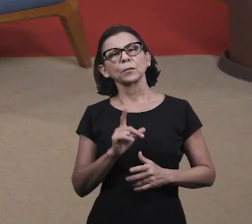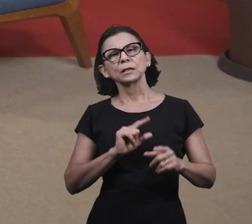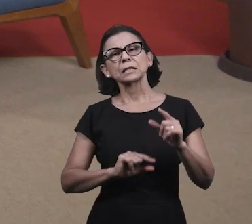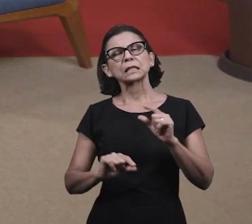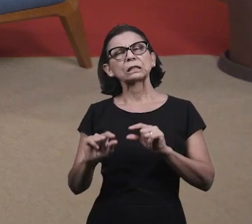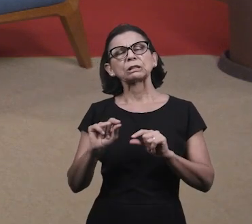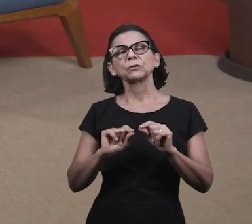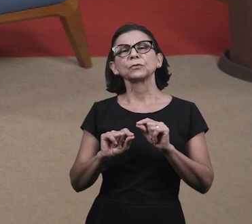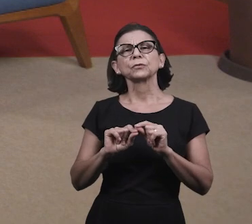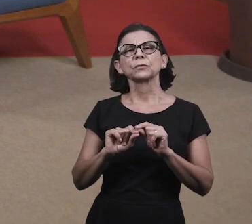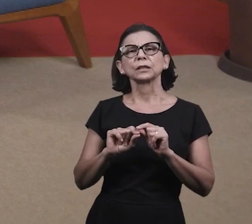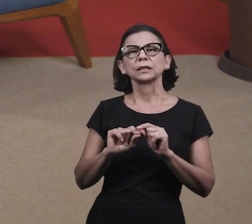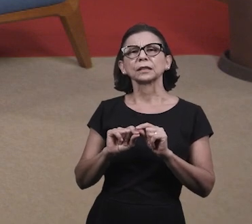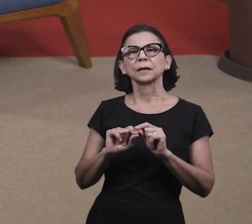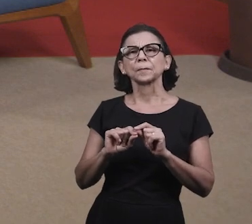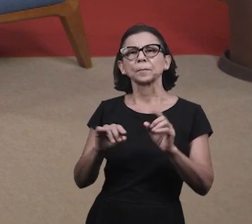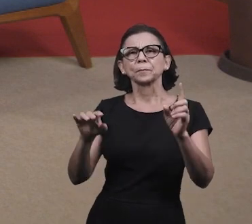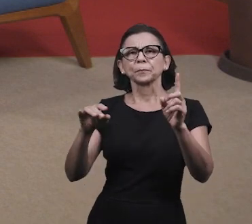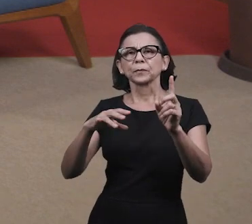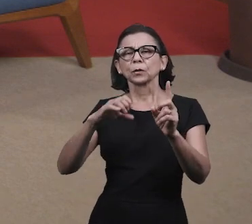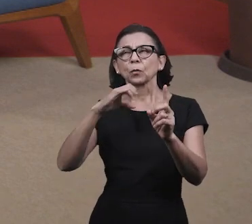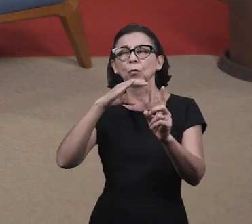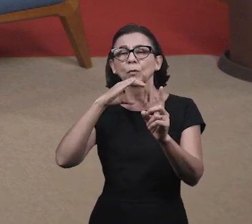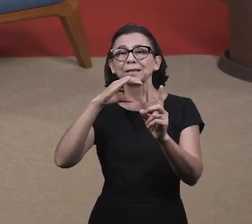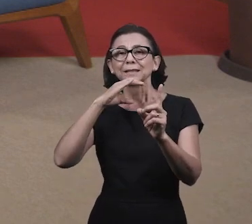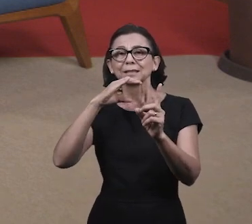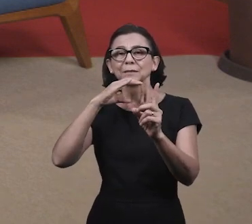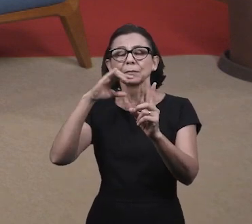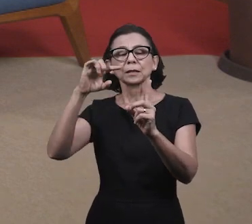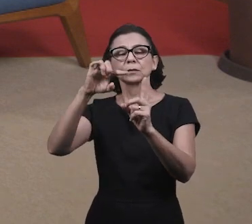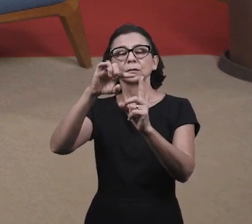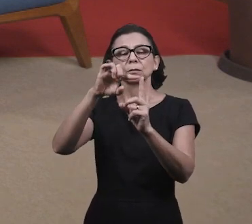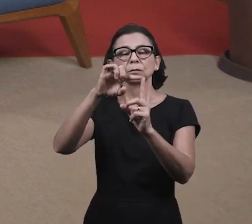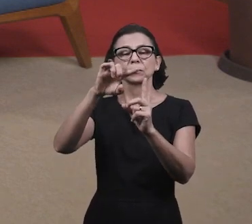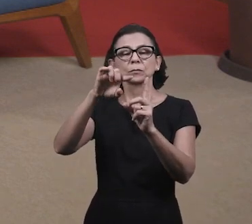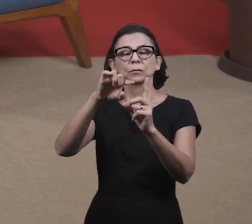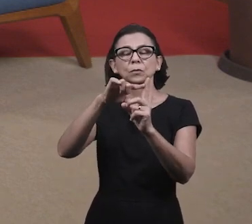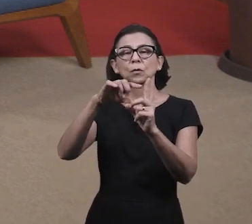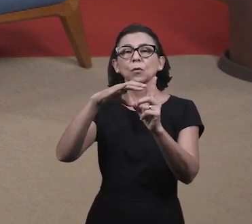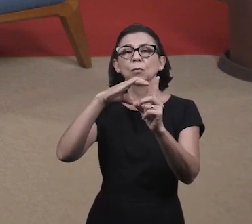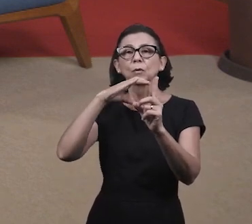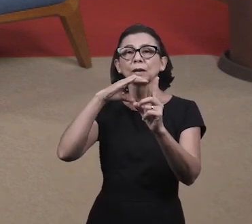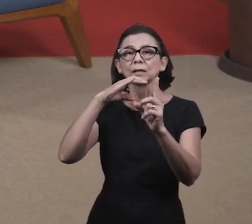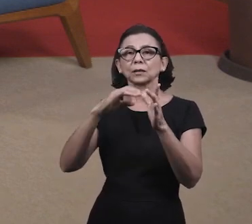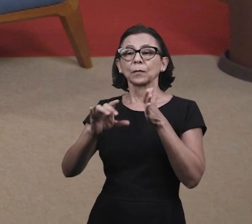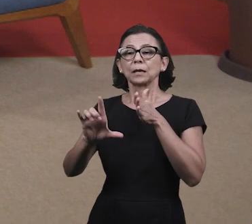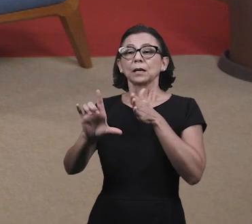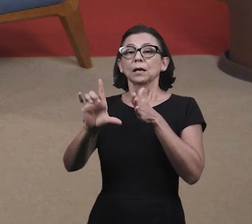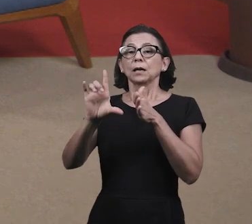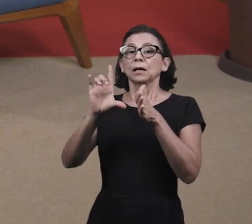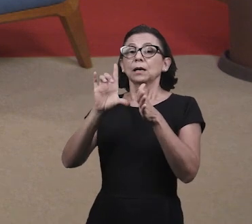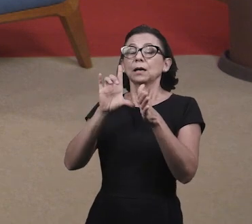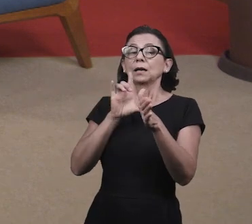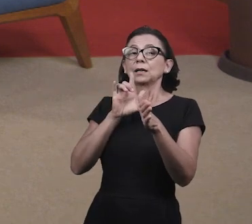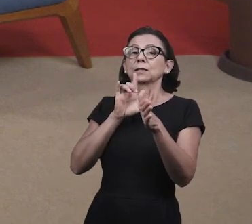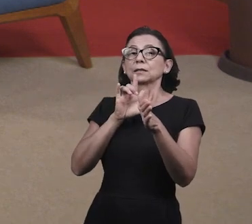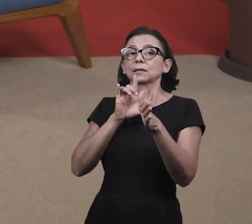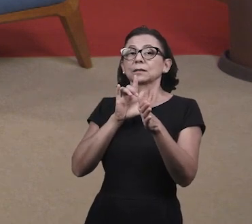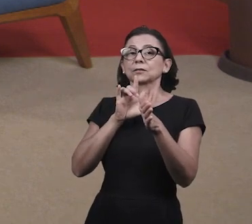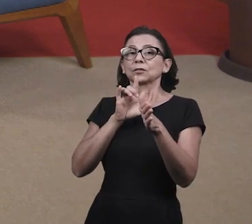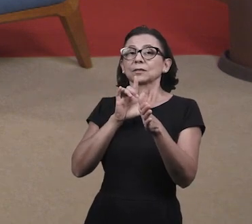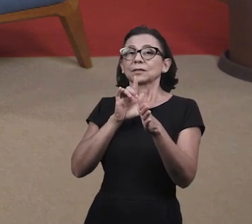élu selon la préscience. C'est-à-dire, science, c'est la connaissance. Préscience, c'est la